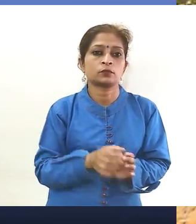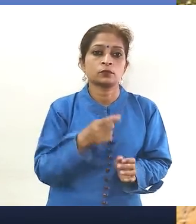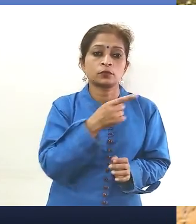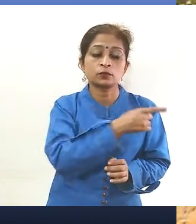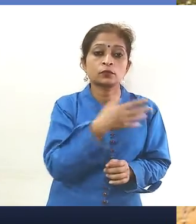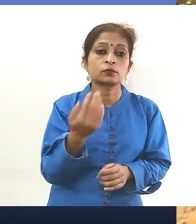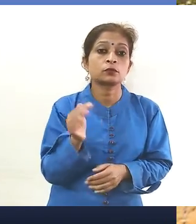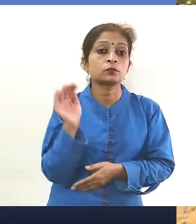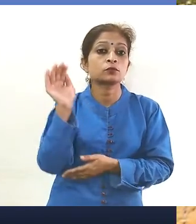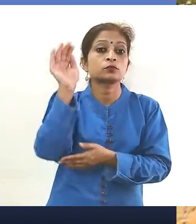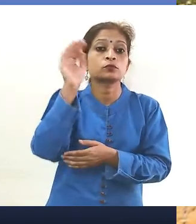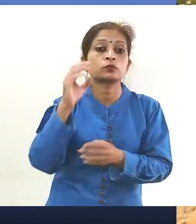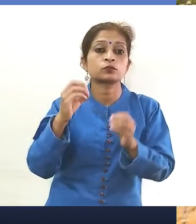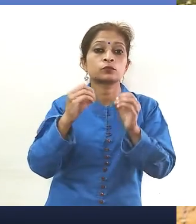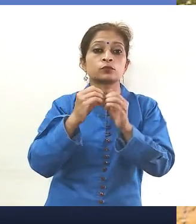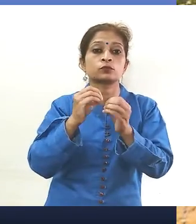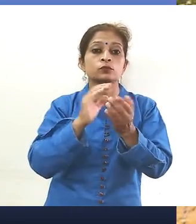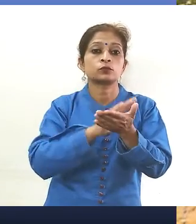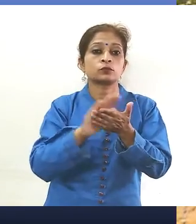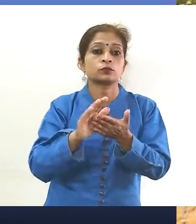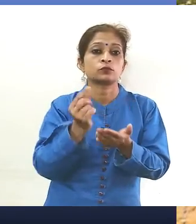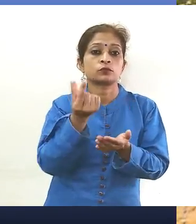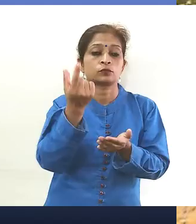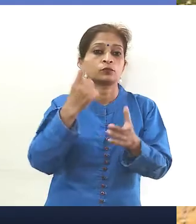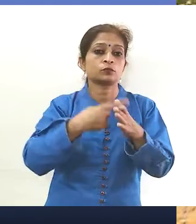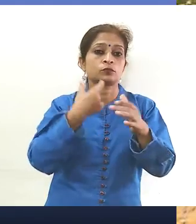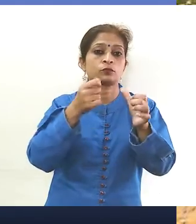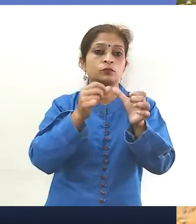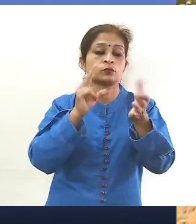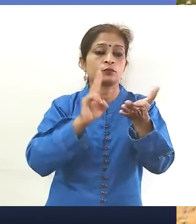ये भुजंगासन ऐसे भी और ऐसे भी।